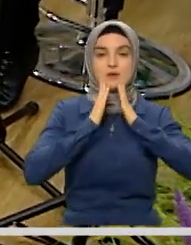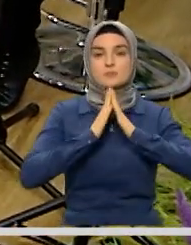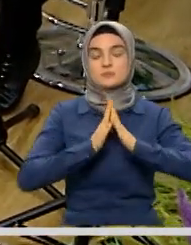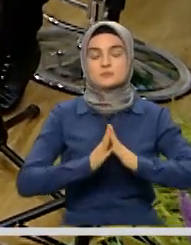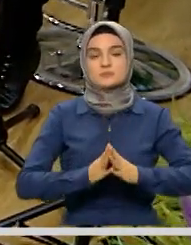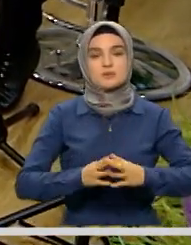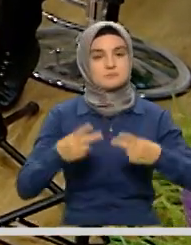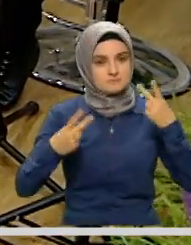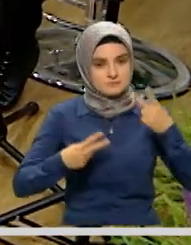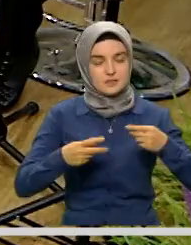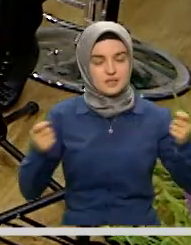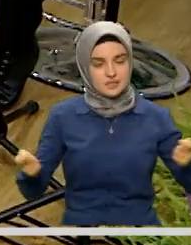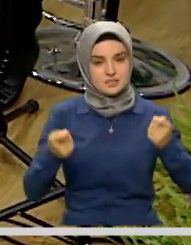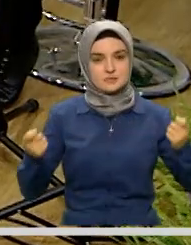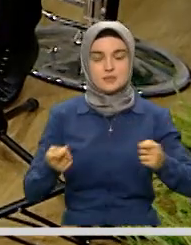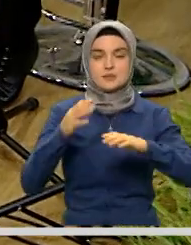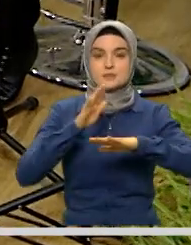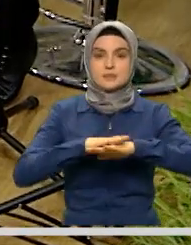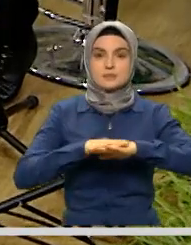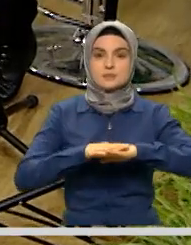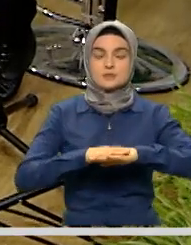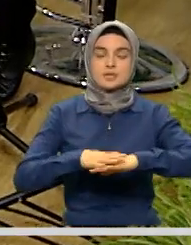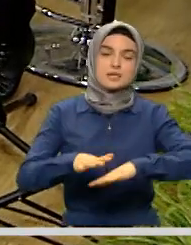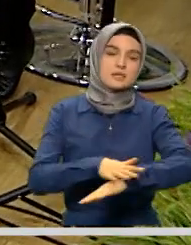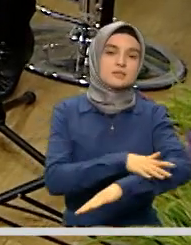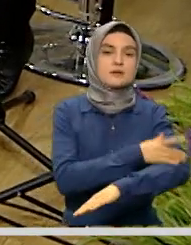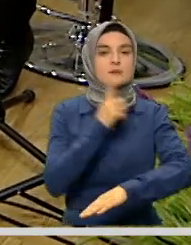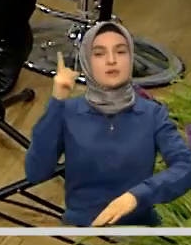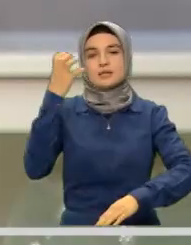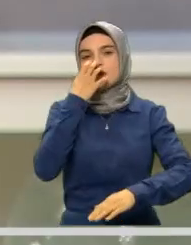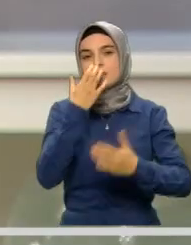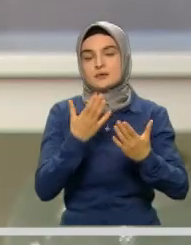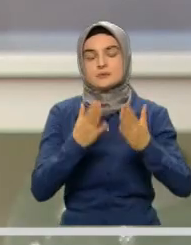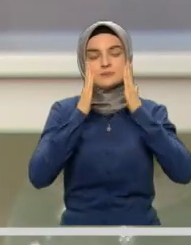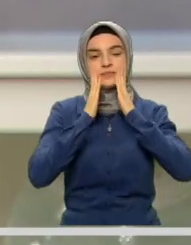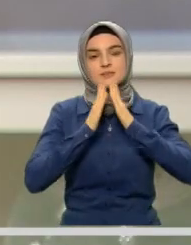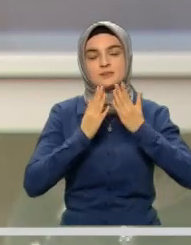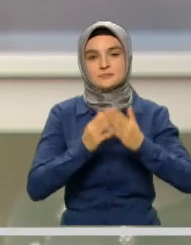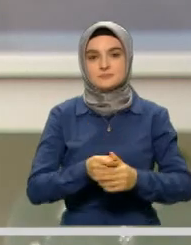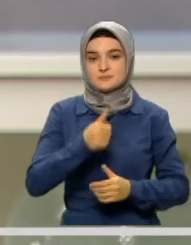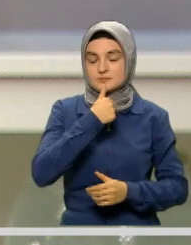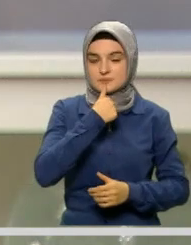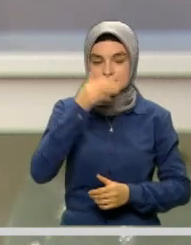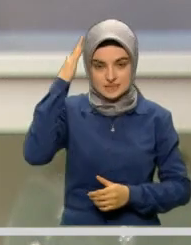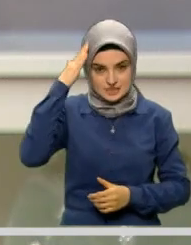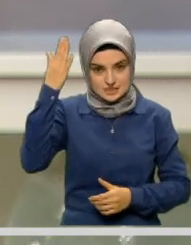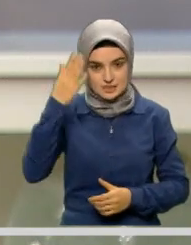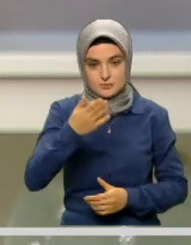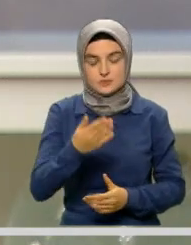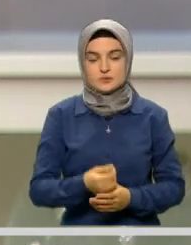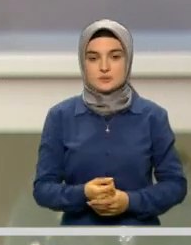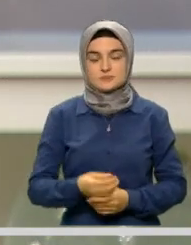takım çabalar sarf ediyoruz. Ecrini mükafatını Rabbimden bekliyoruz. Amin inşallah. Babanıza da selam olsun buradan. Dediniz ki